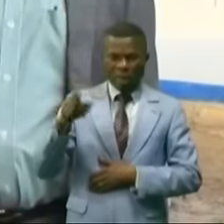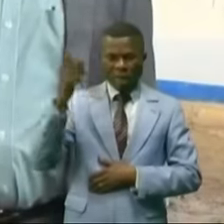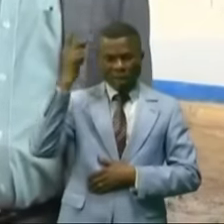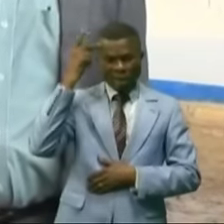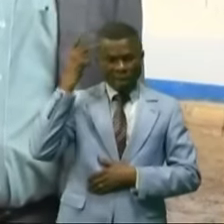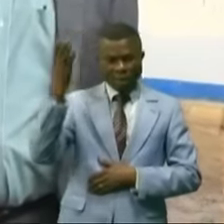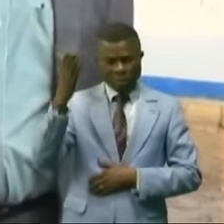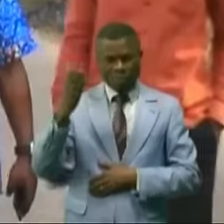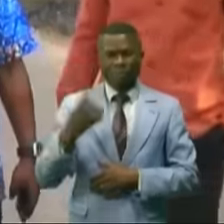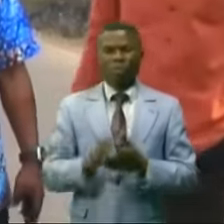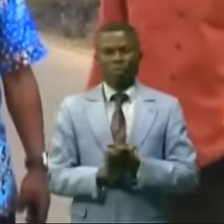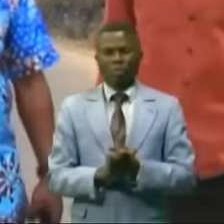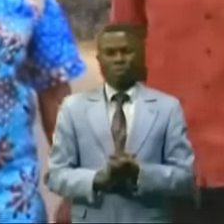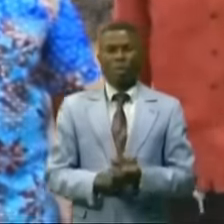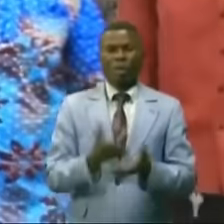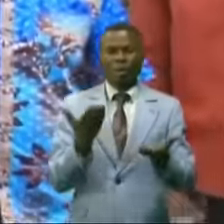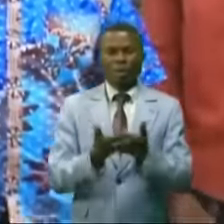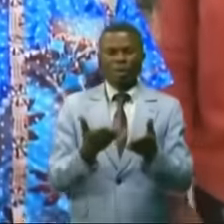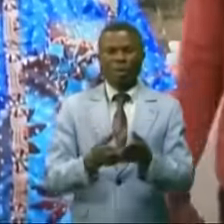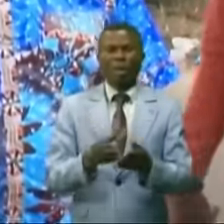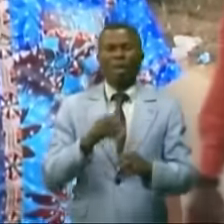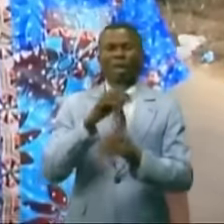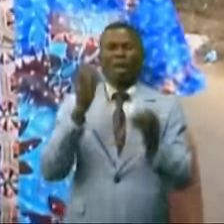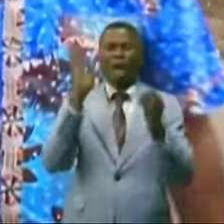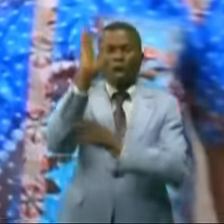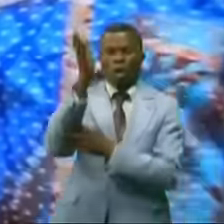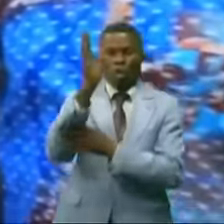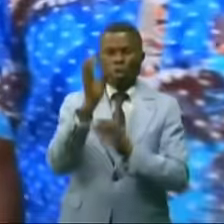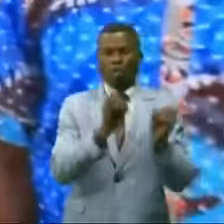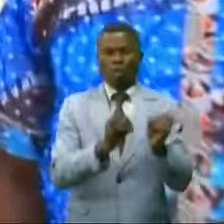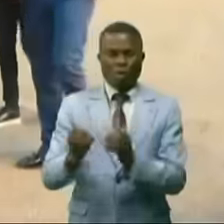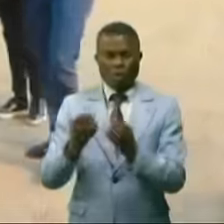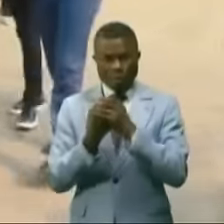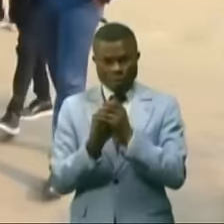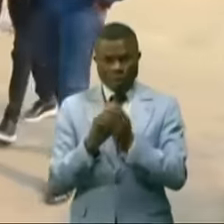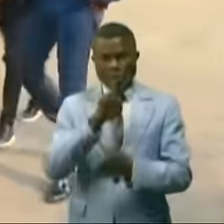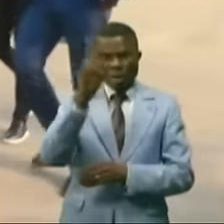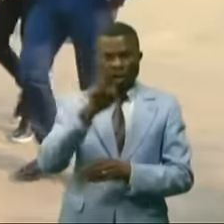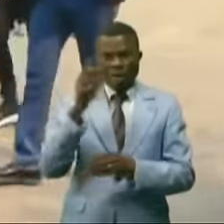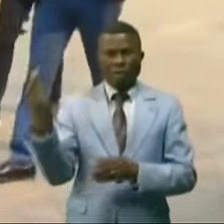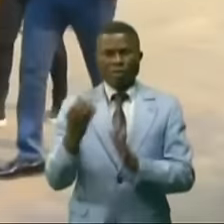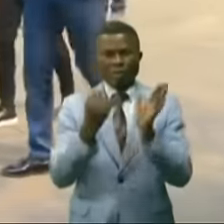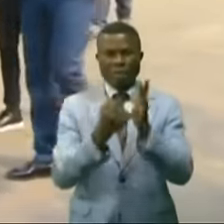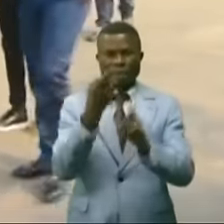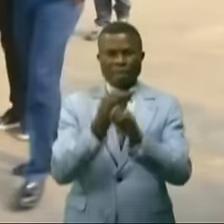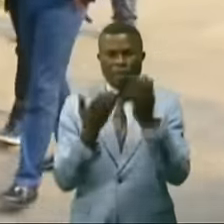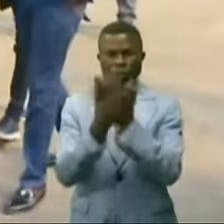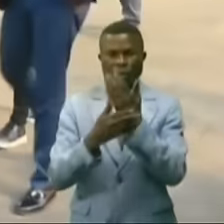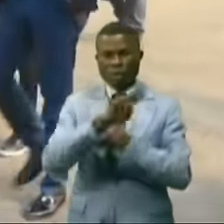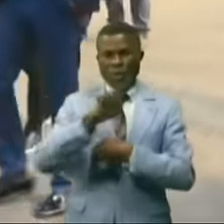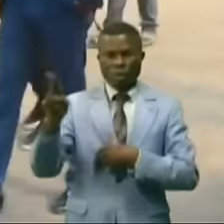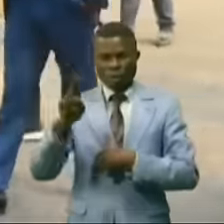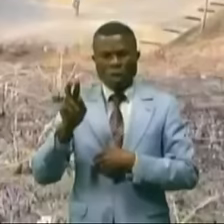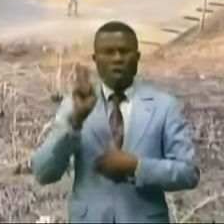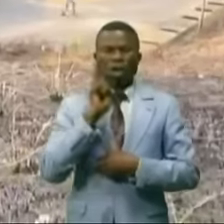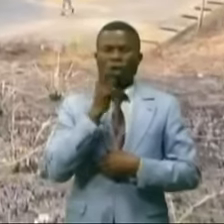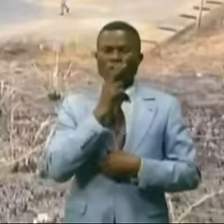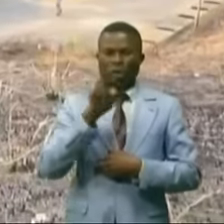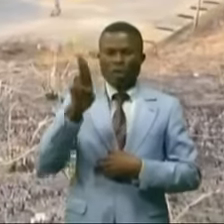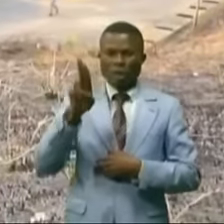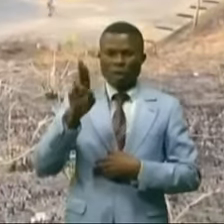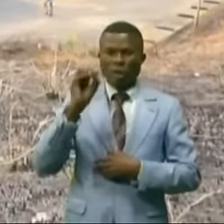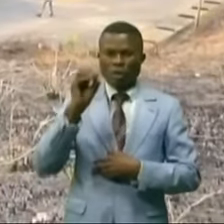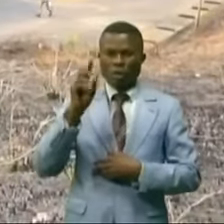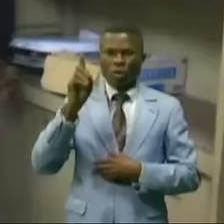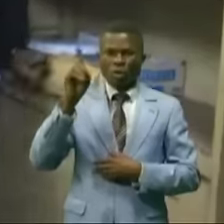hospitaliers spécialisés. C'est là, en prélude d'une conférence qui sera tenue le vendredi 26 juillet 2024 à l'hôtel Rotana à Kinshasa, sur